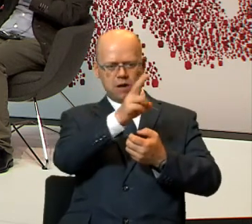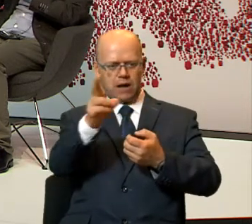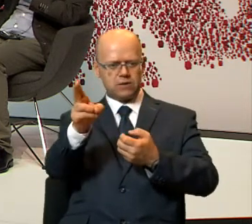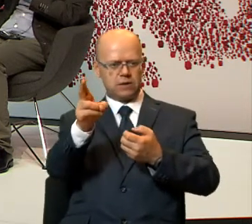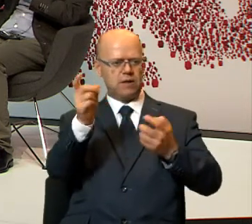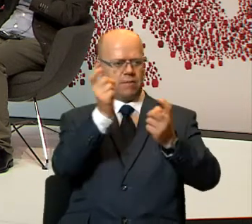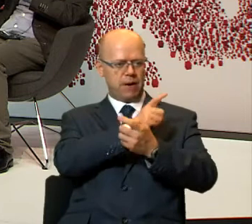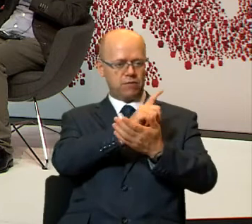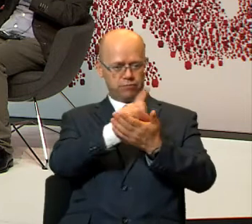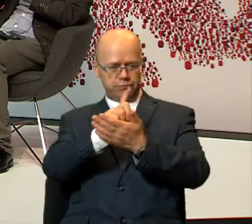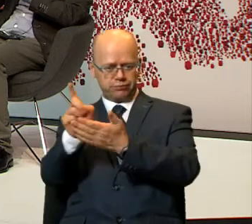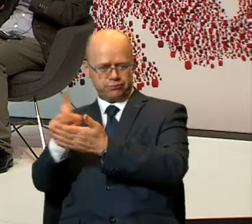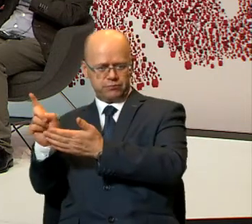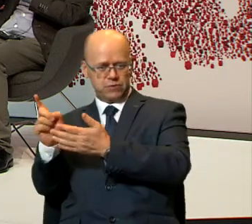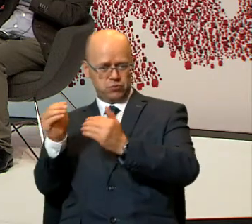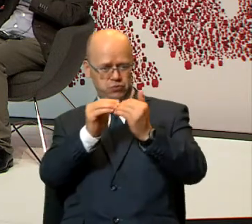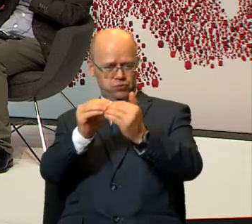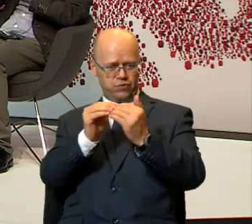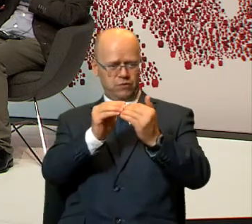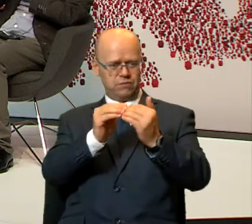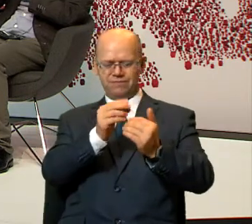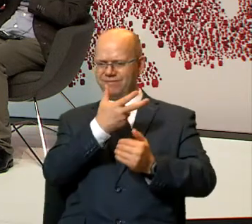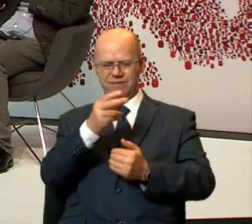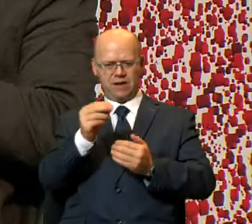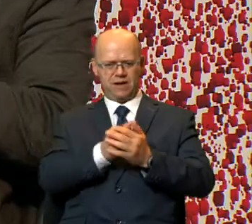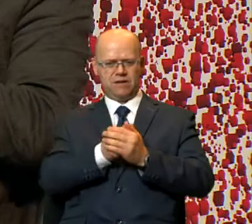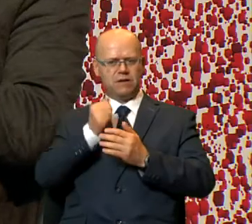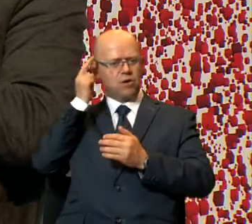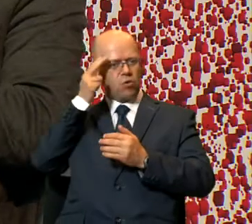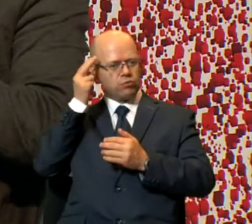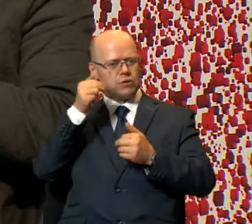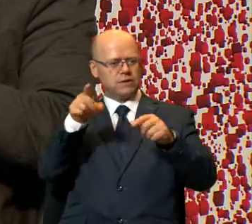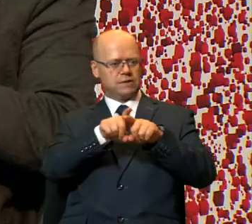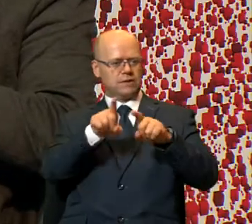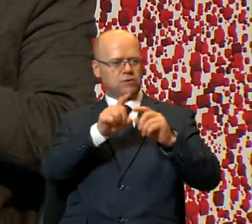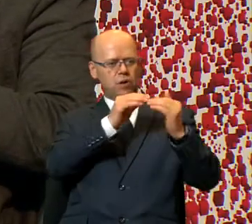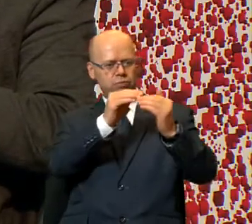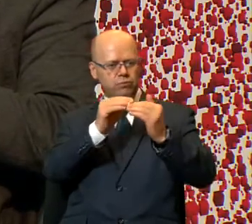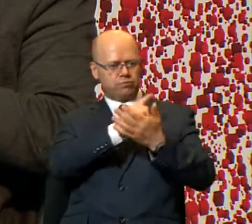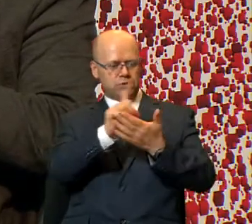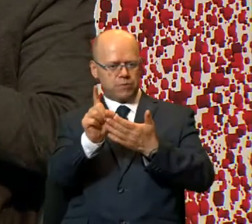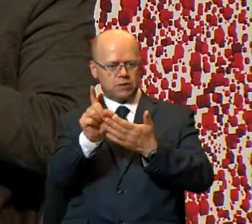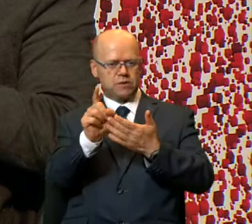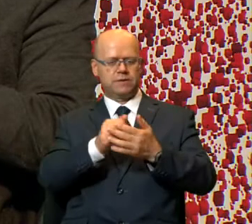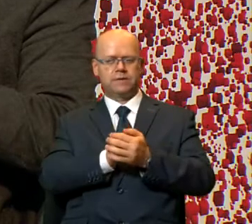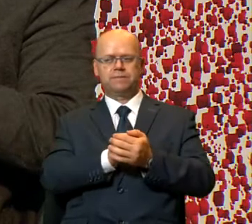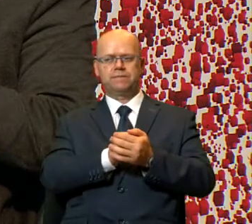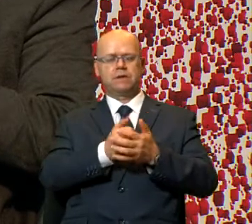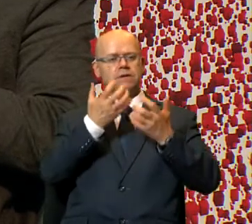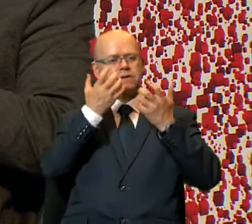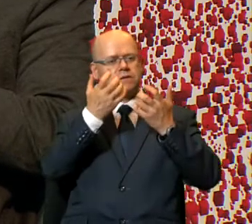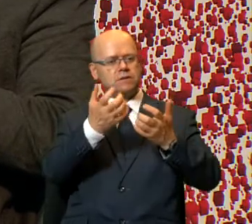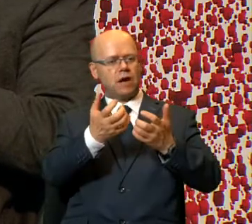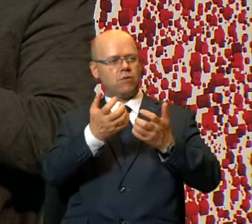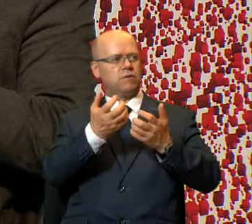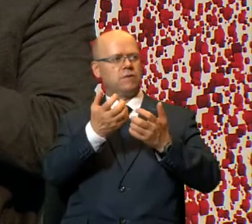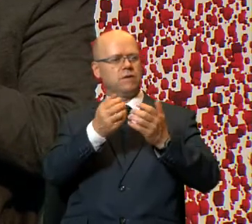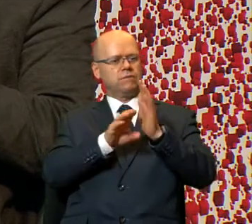stopnia i powiedziałbym też, że państwa postkomunistyczne również usiłowały przyspieszyć ponieważ chciały osiągnąć